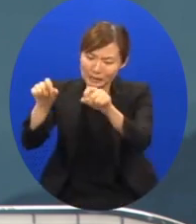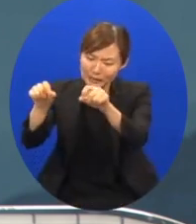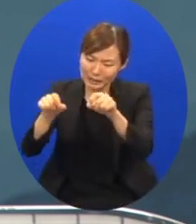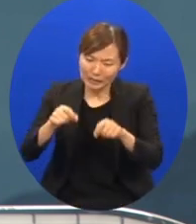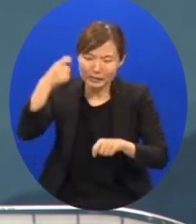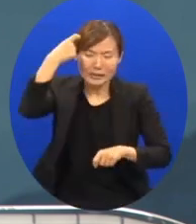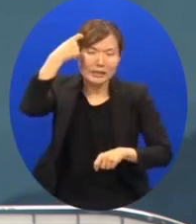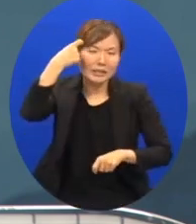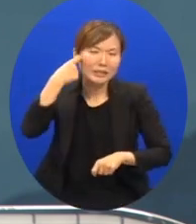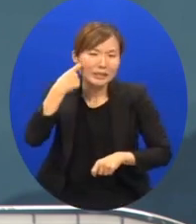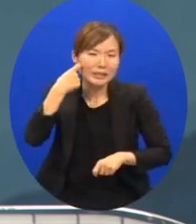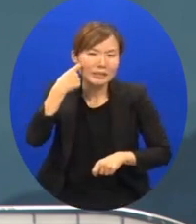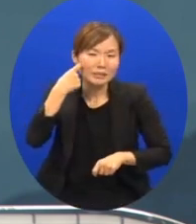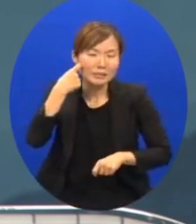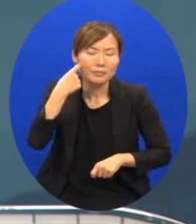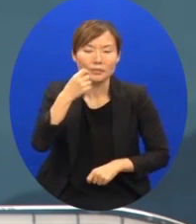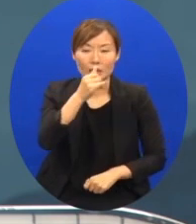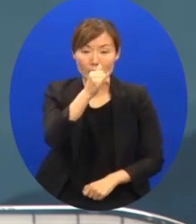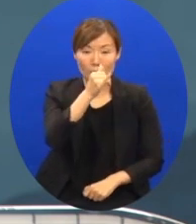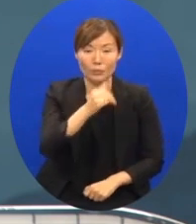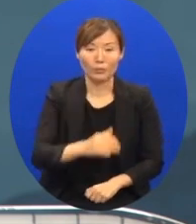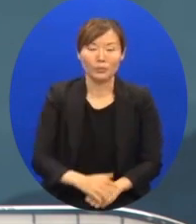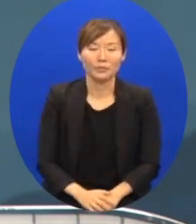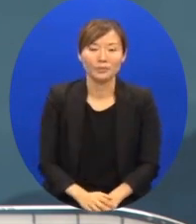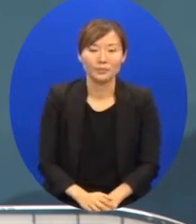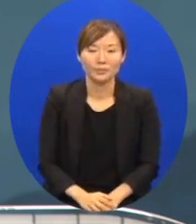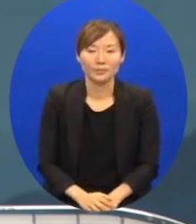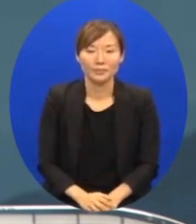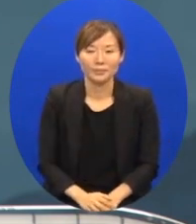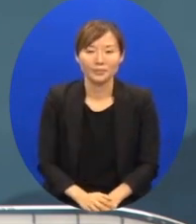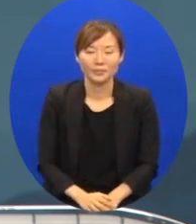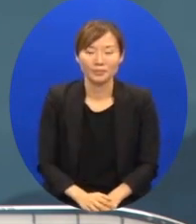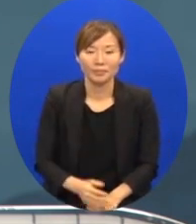느껴질 정도입니다 그런데 여러분